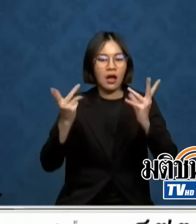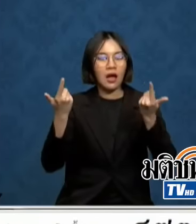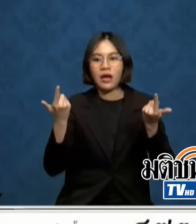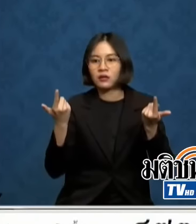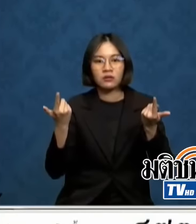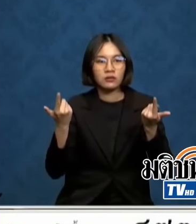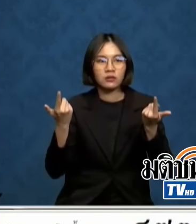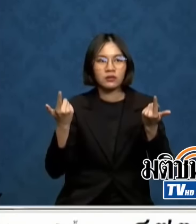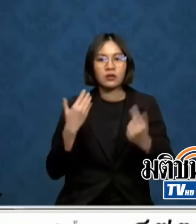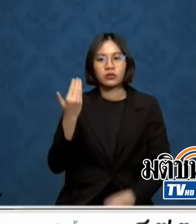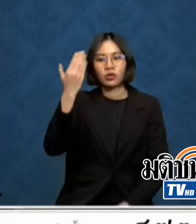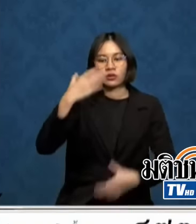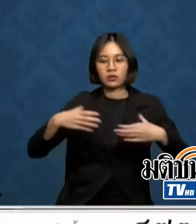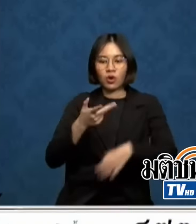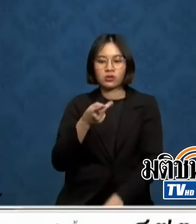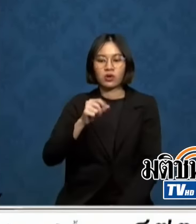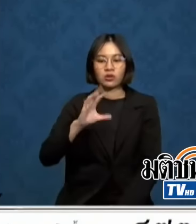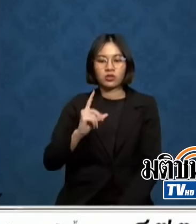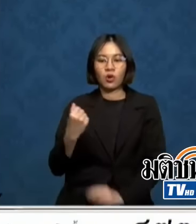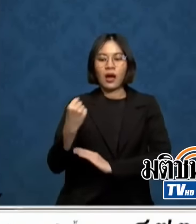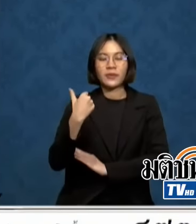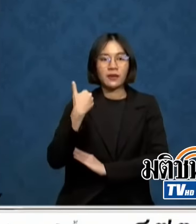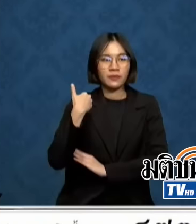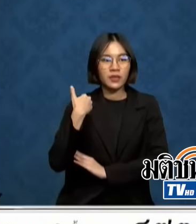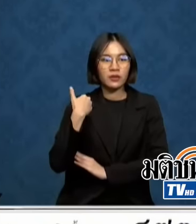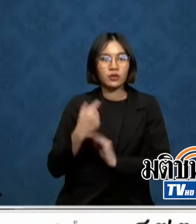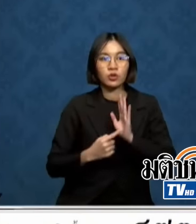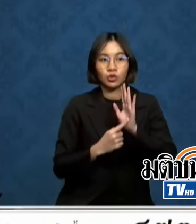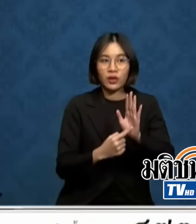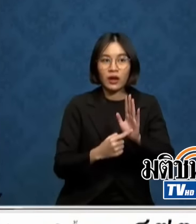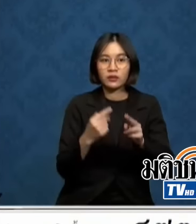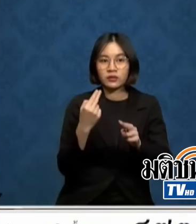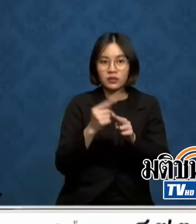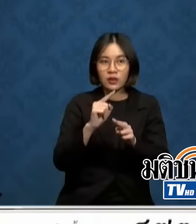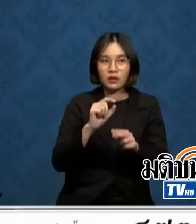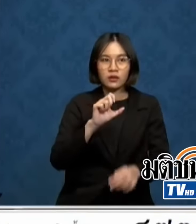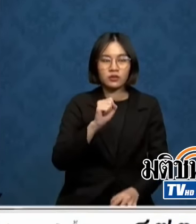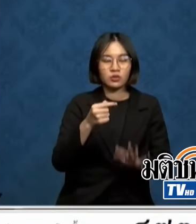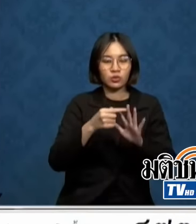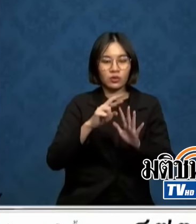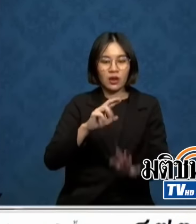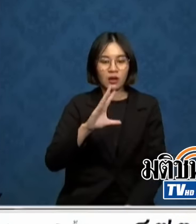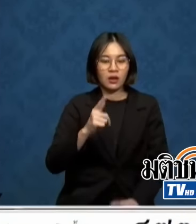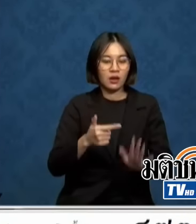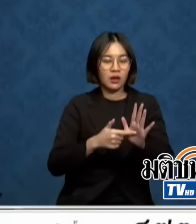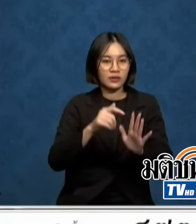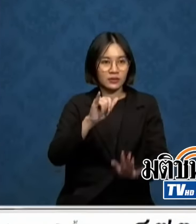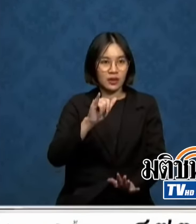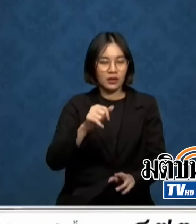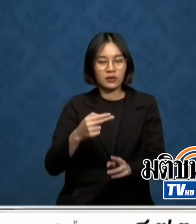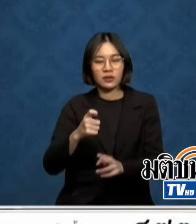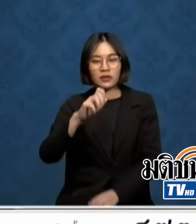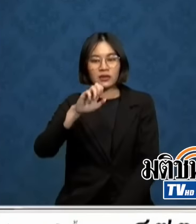ไปในระหว่างยุคที่คสชมีอำนาจเช่นนายสุรชัยแซ่ด่านนาย